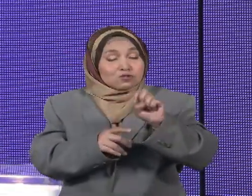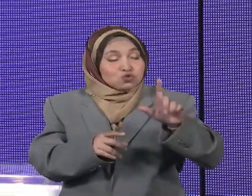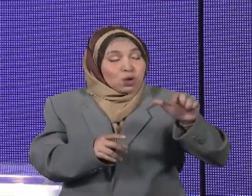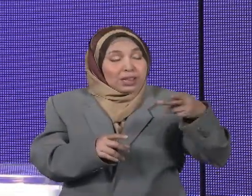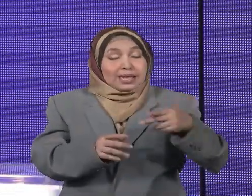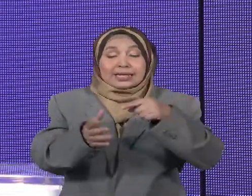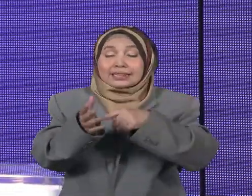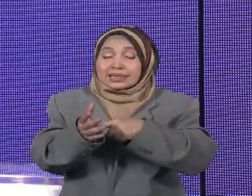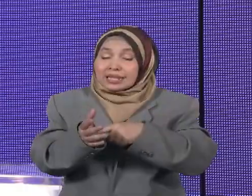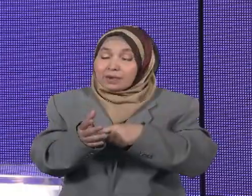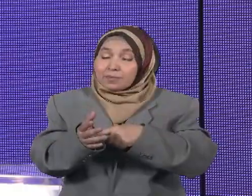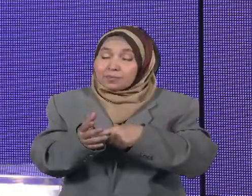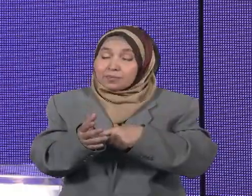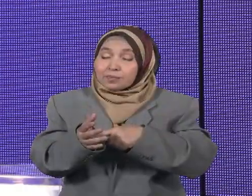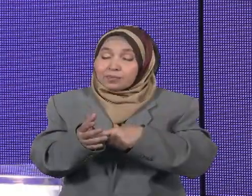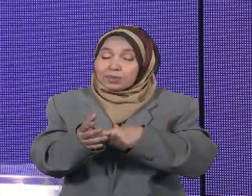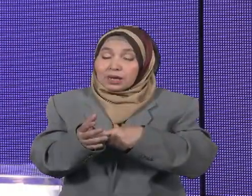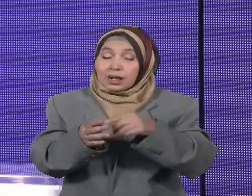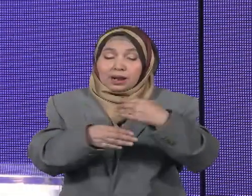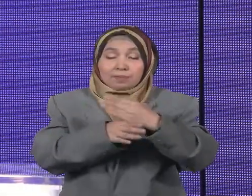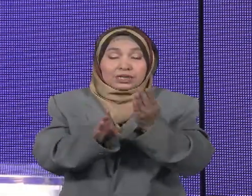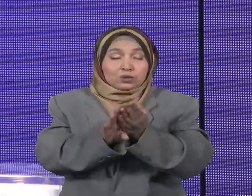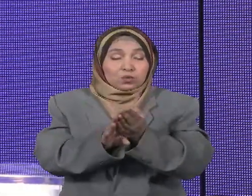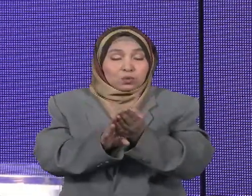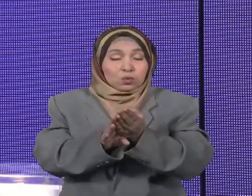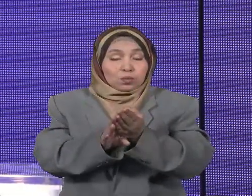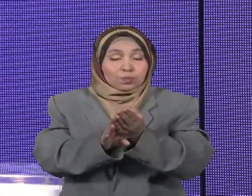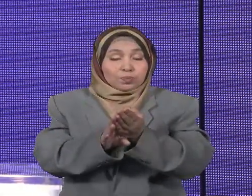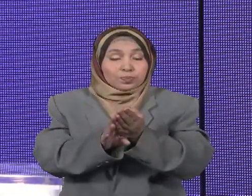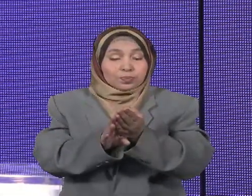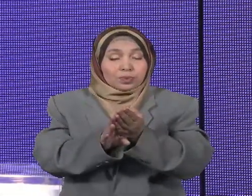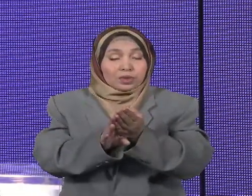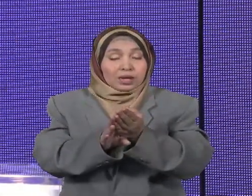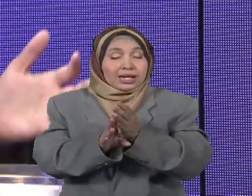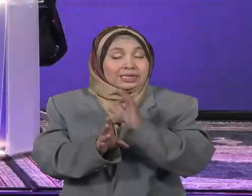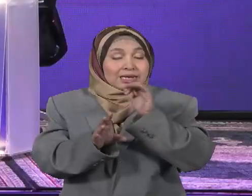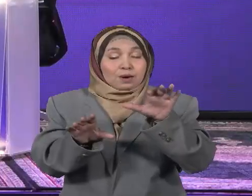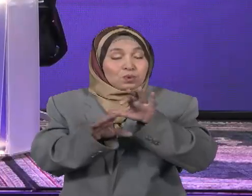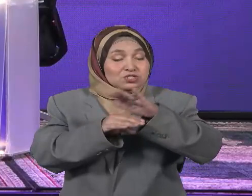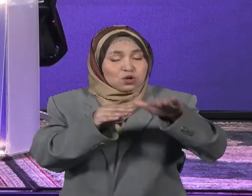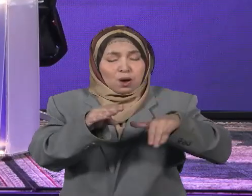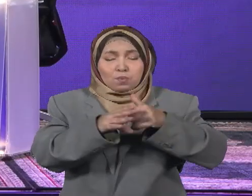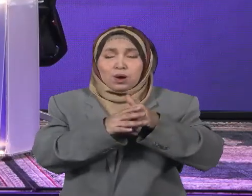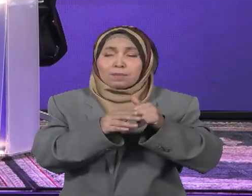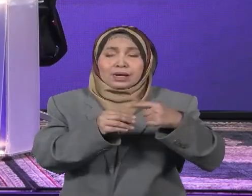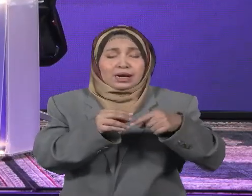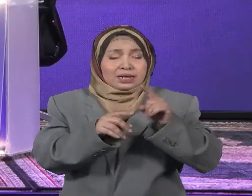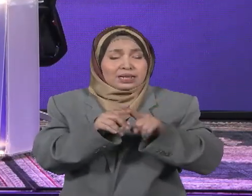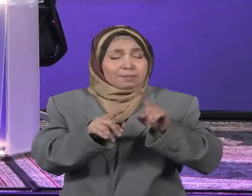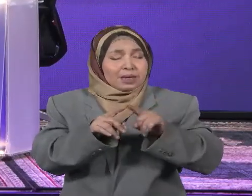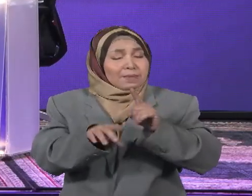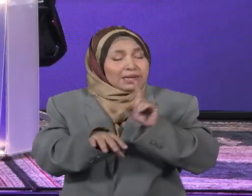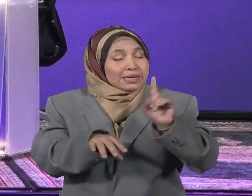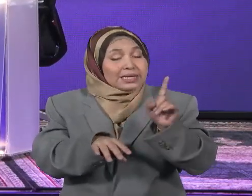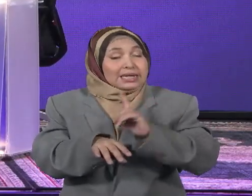Amal soleh ini, solehat ini dalam bentuk jamak qillah, maksudnya ialah dia taklah buat semua perkara soleh itu. Dia mana yang Allah